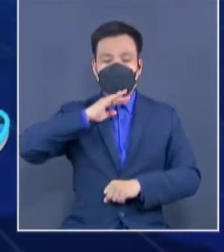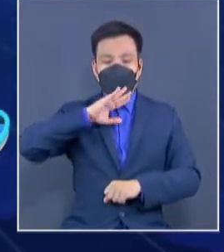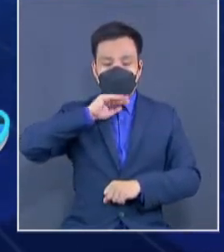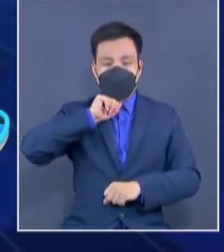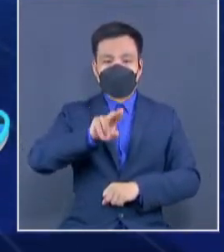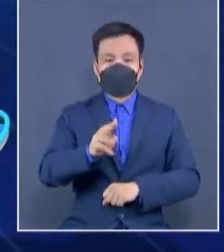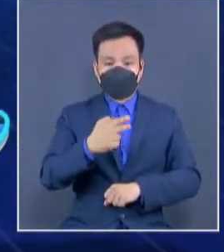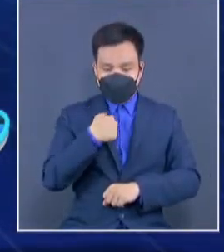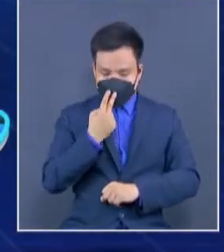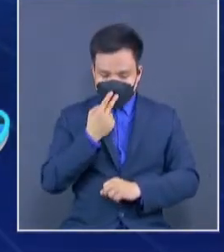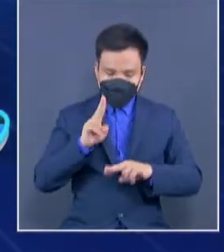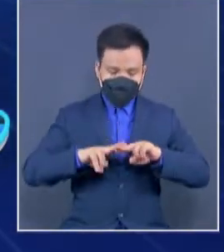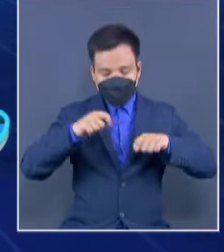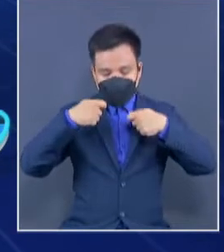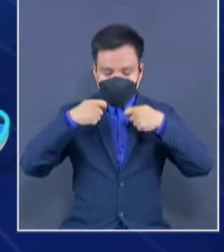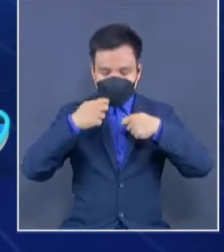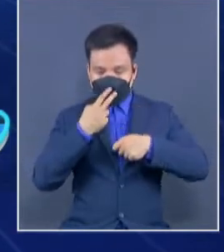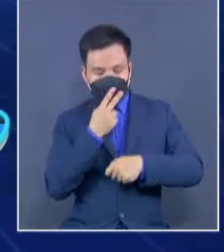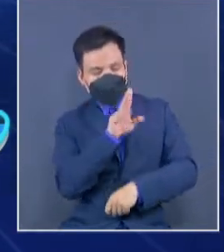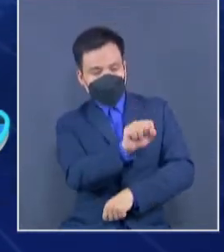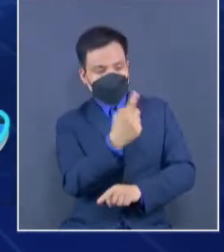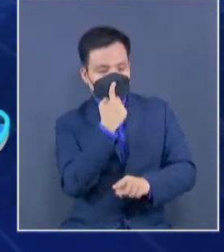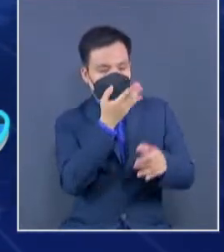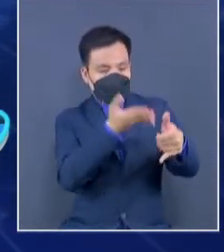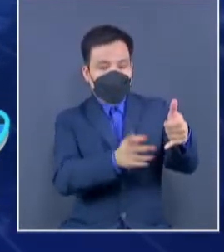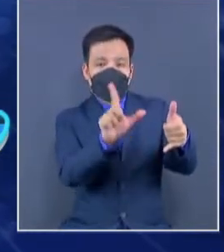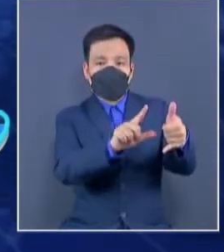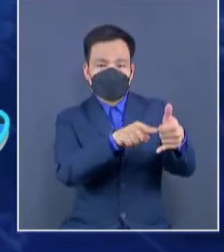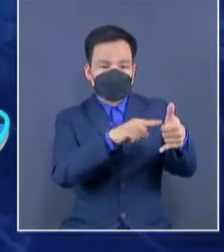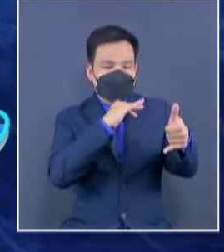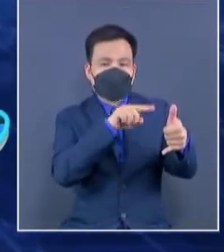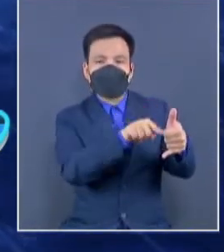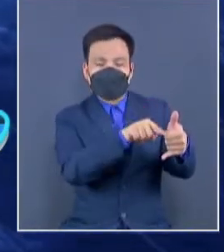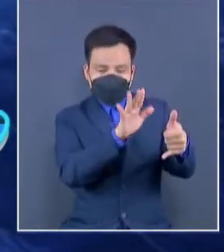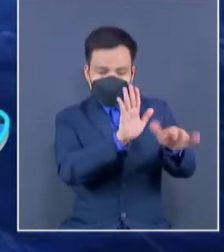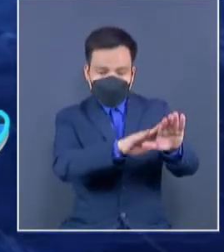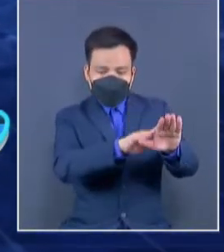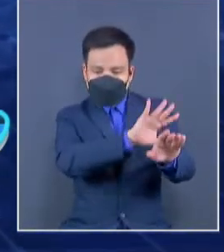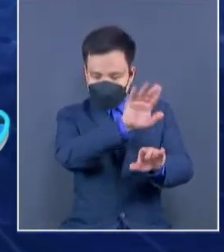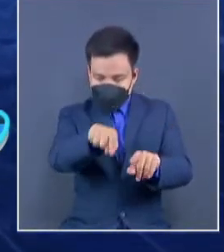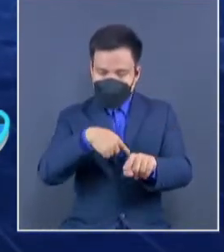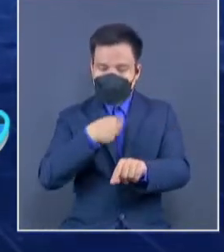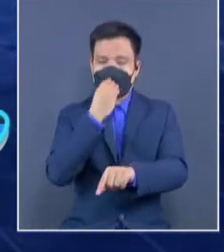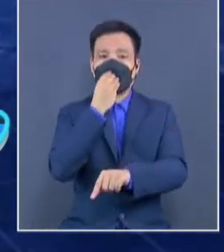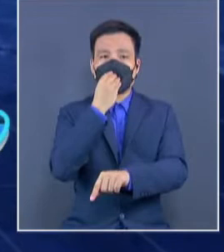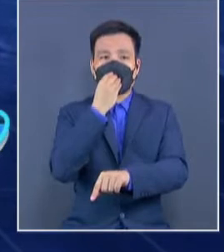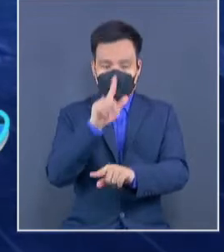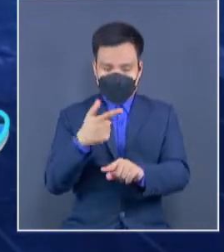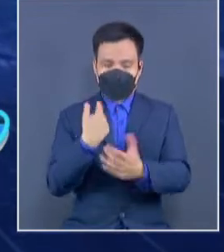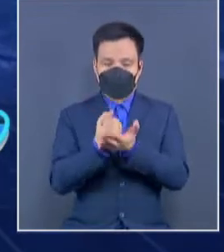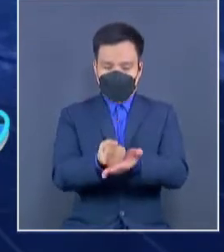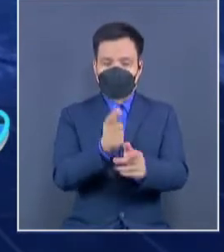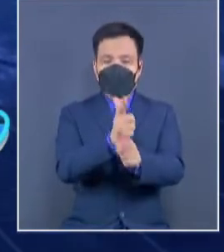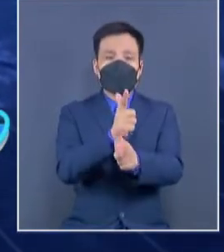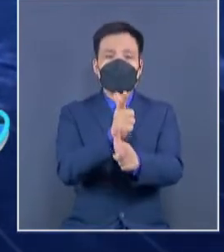คุณลุงท่านนี้เนื้อตัวมอมแมมทีเดียวครับก็ไปชักชวนให้มาทานหมูกระทะแล้วก็จ่ายเงินค่าหมูกระทะ